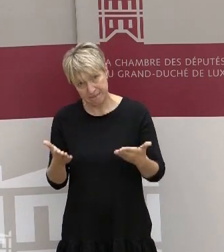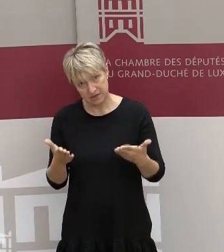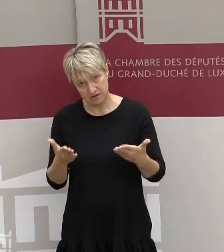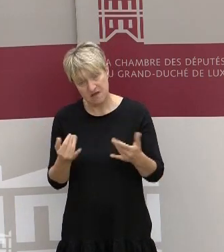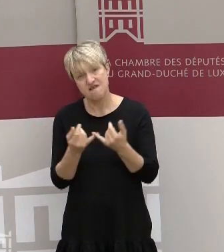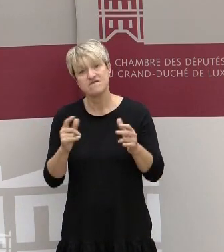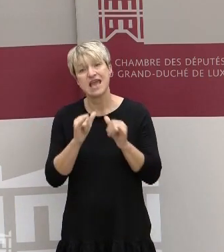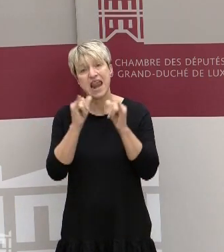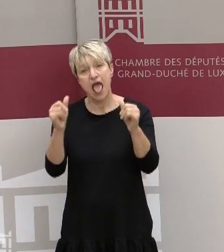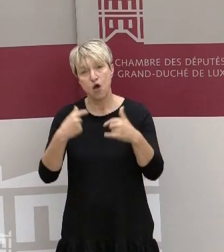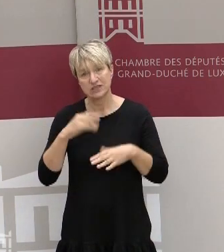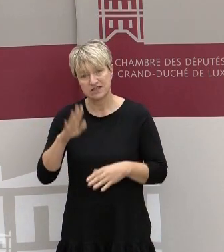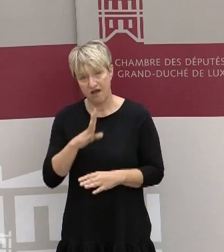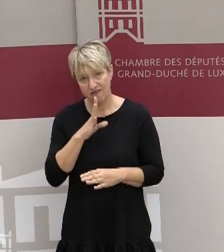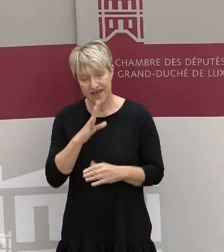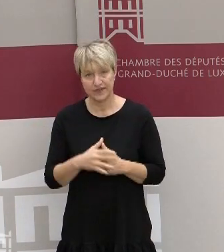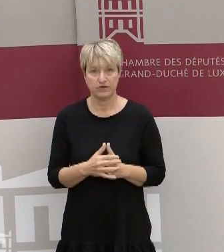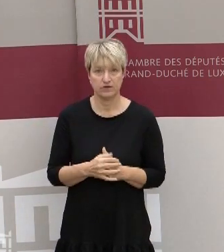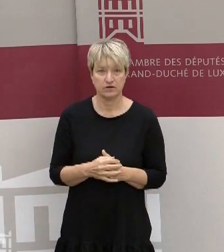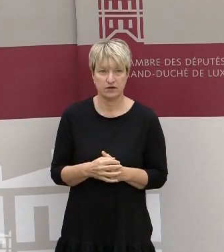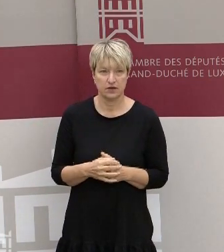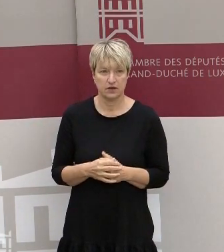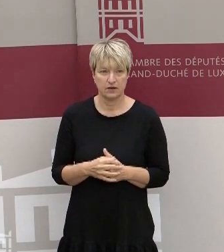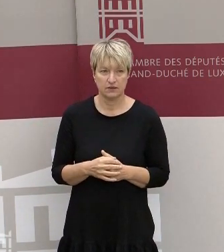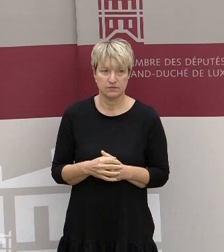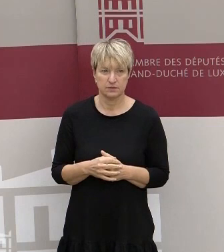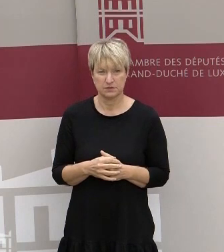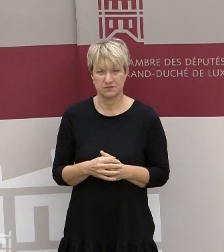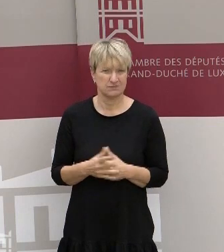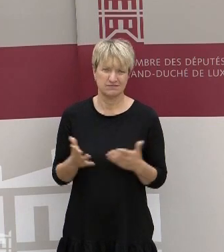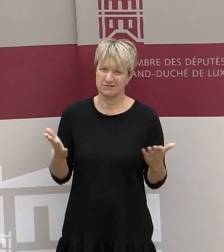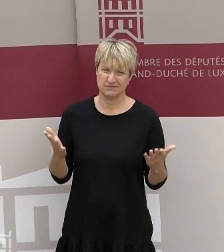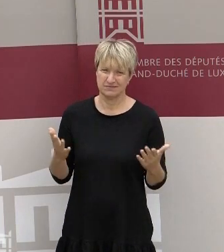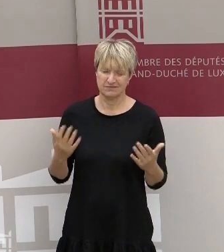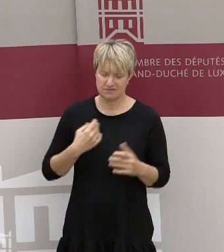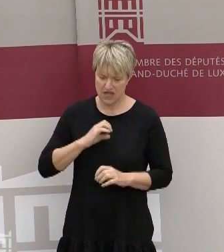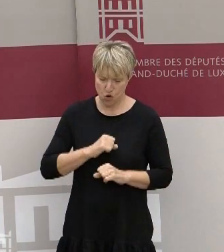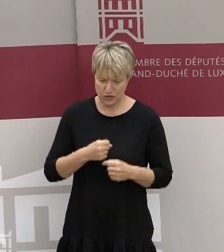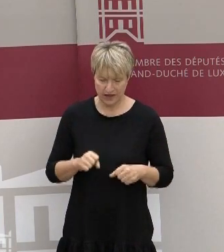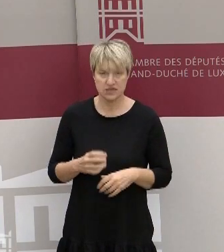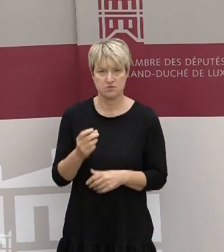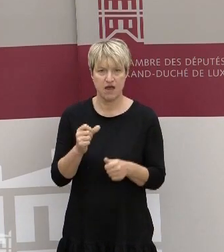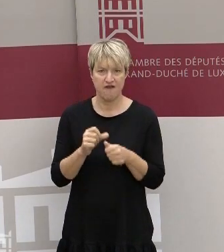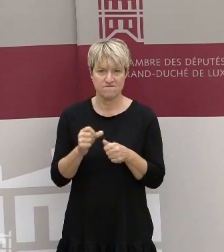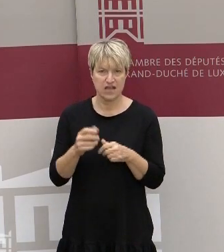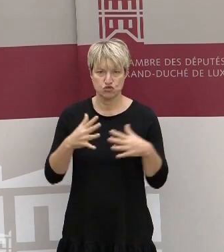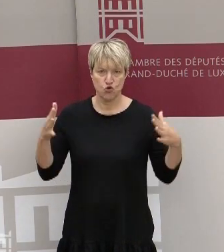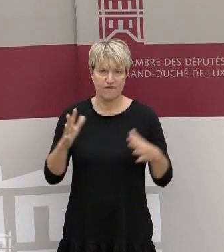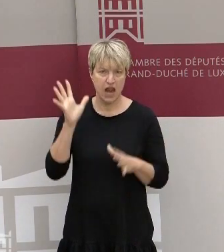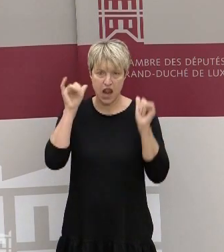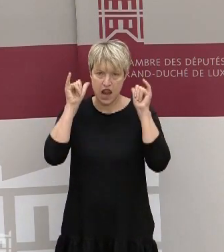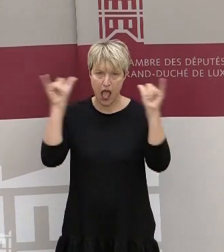Was da? Penibilität bei nicht mit sehr drohen. Was da, Herr Clement? Der hat